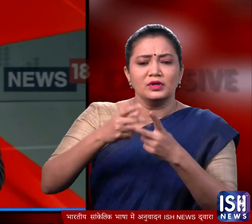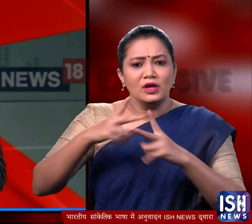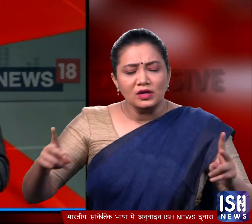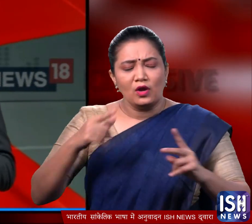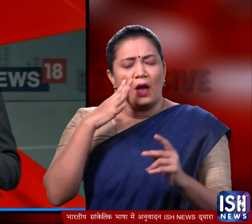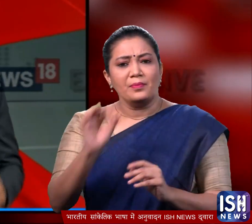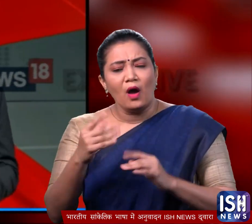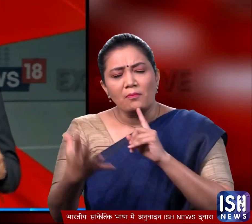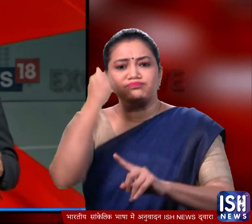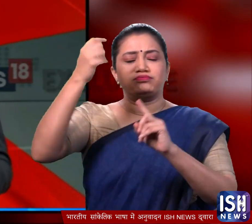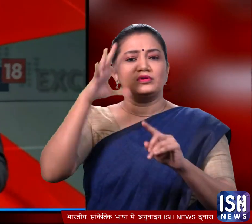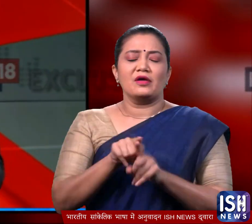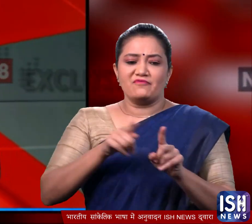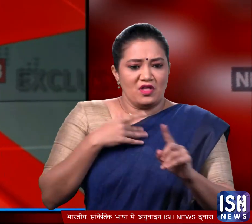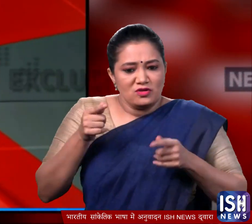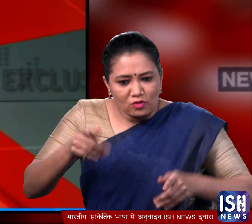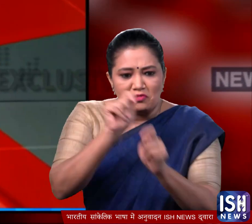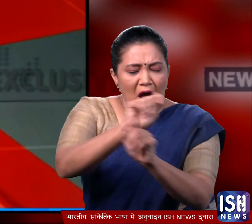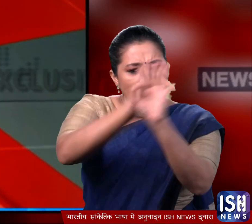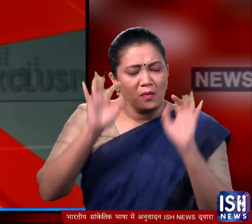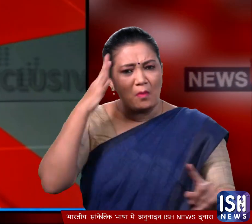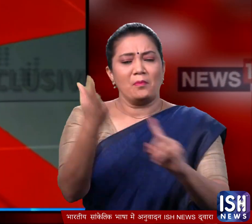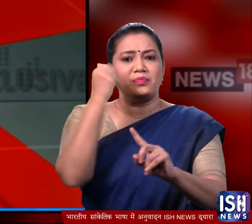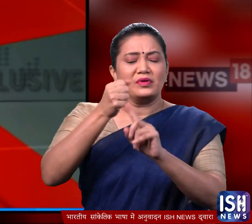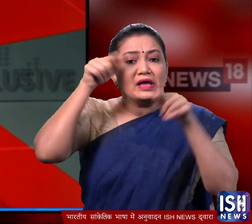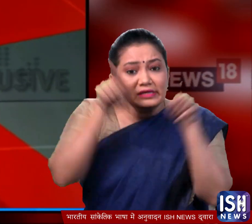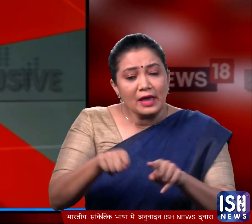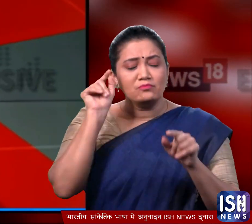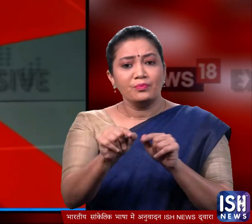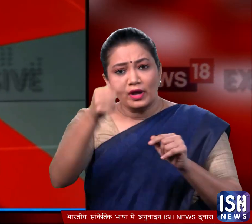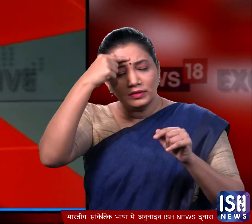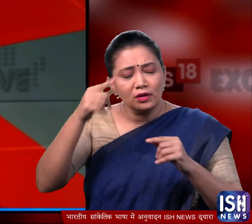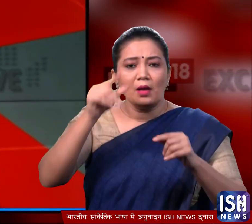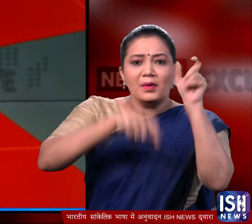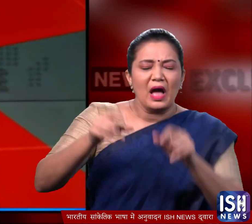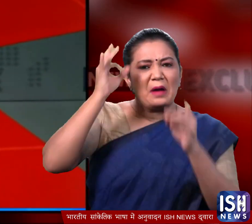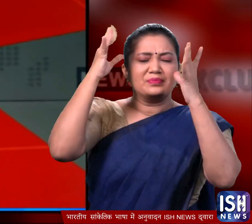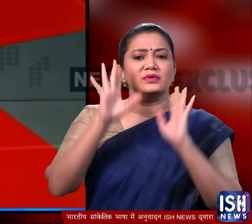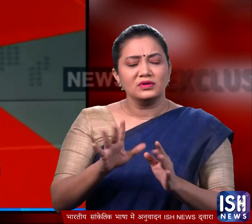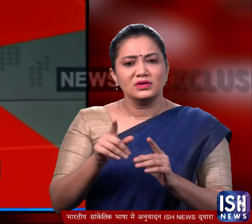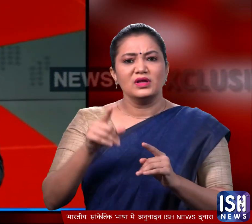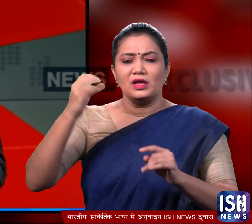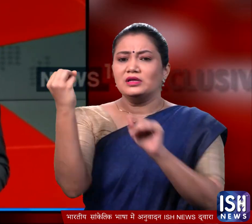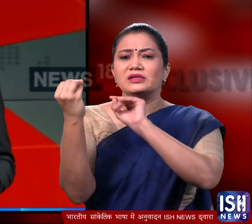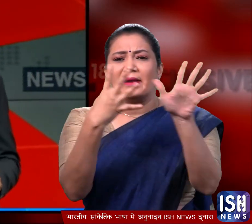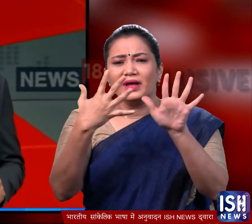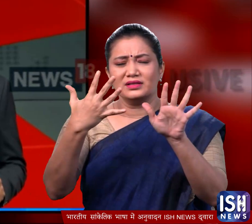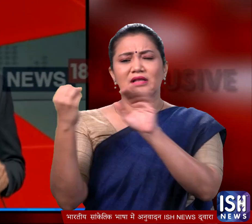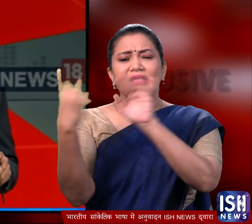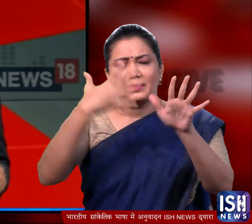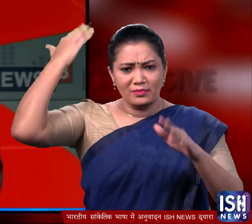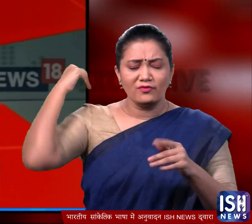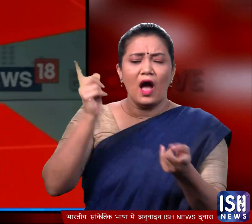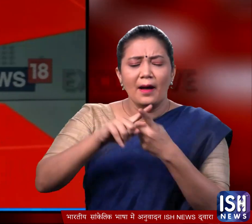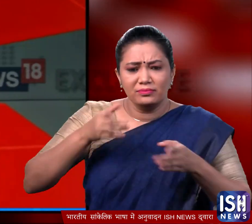ही अपनी सबसे बड़ी उपलब्धि बताते रहे हैं, जो अब सड़कों के मुद्दे पर ही लोगों की नाराजगी भी झेल रहे हैं, जिनको 10 महीने पहले एक सड़क